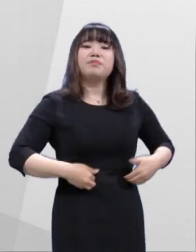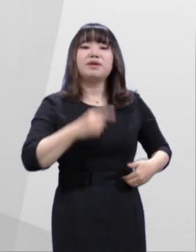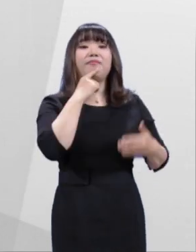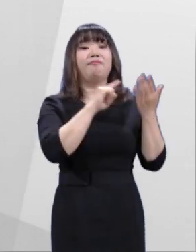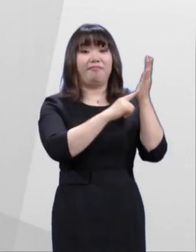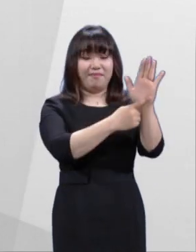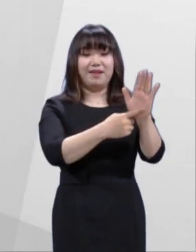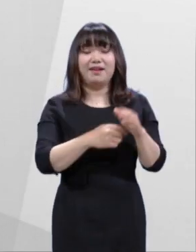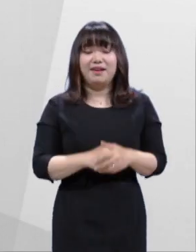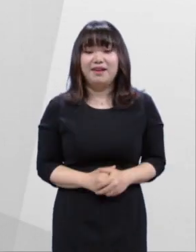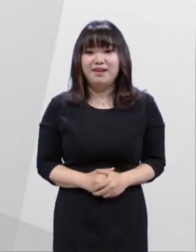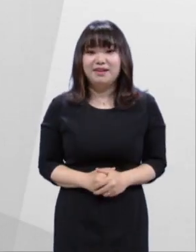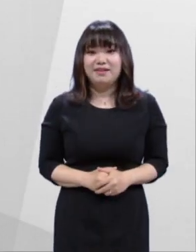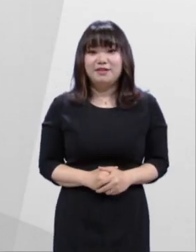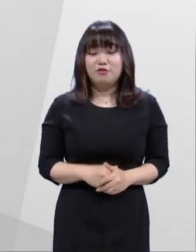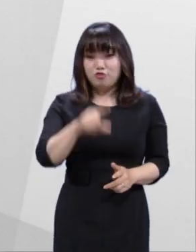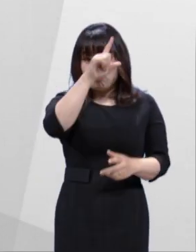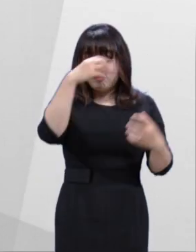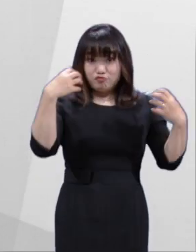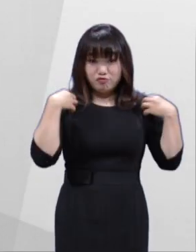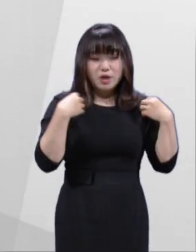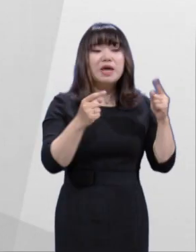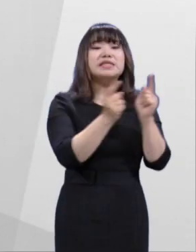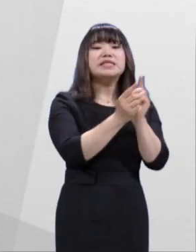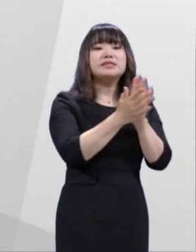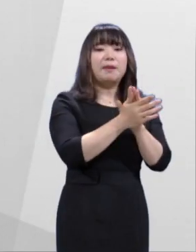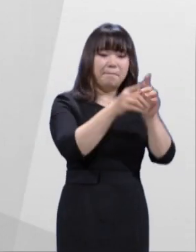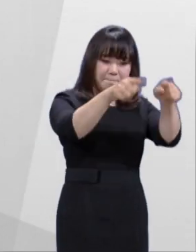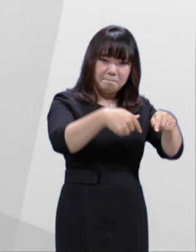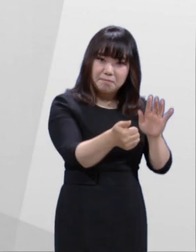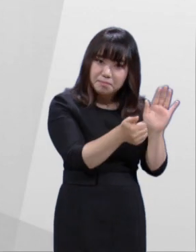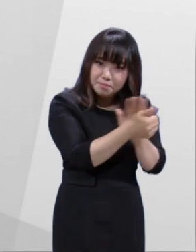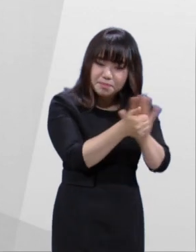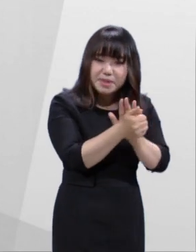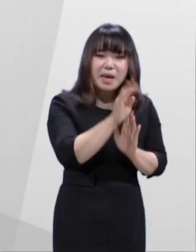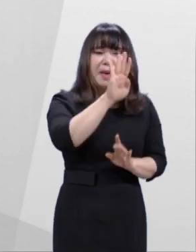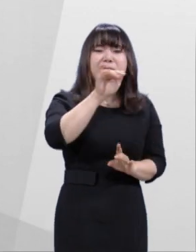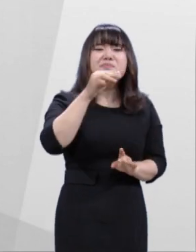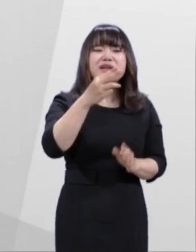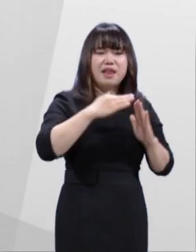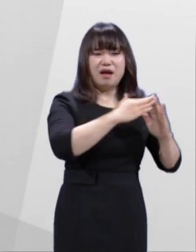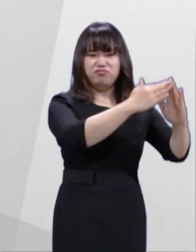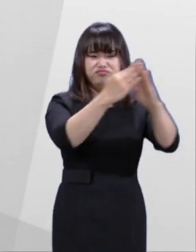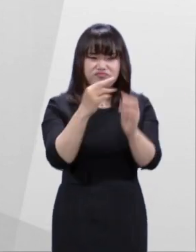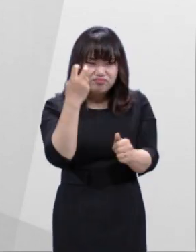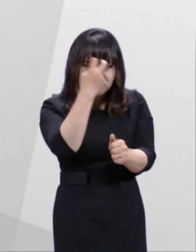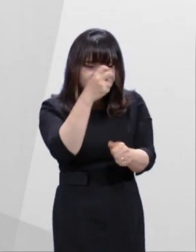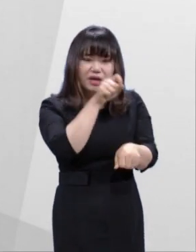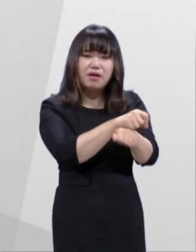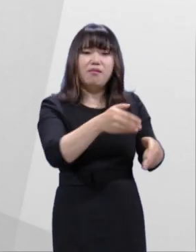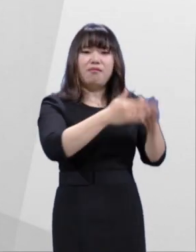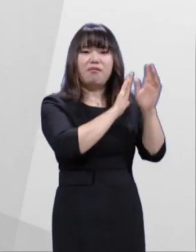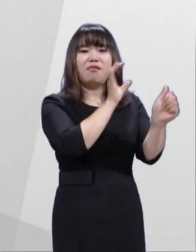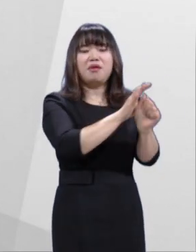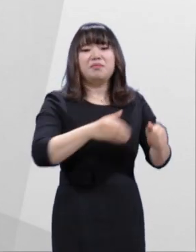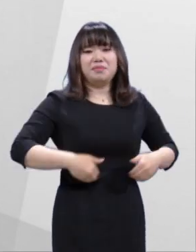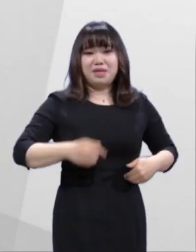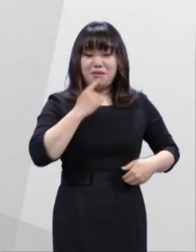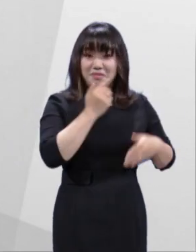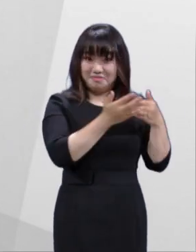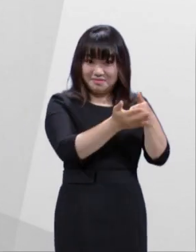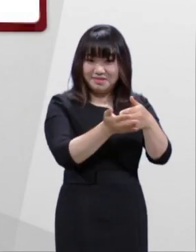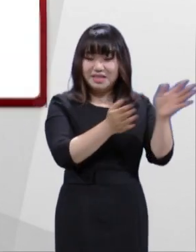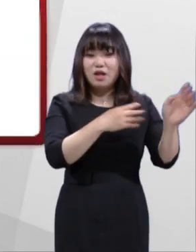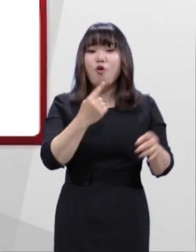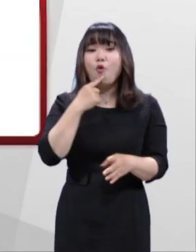내걸었습니다. 구청이 직접 지원하는 빌라 관리사무소를 설치하겠다고도 했습니다. 이에 반해